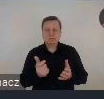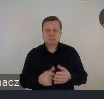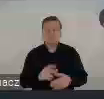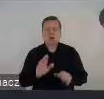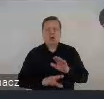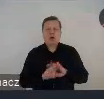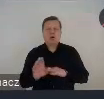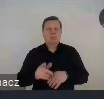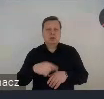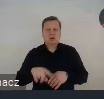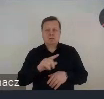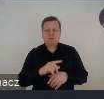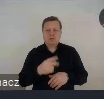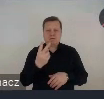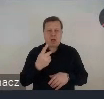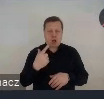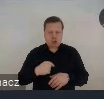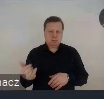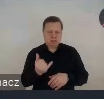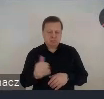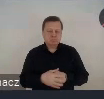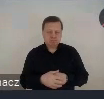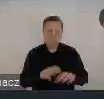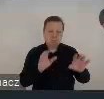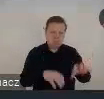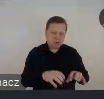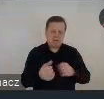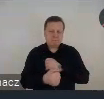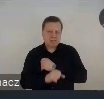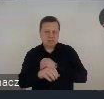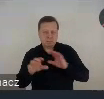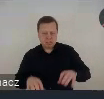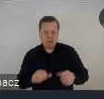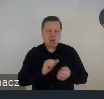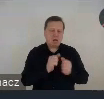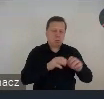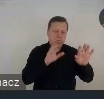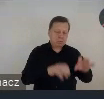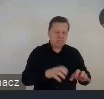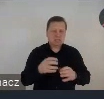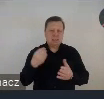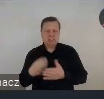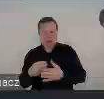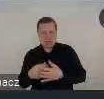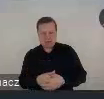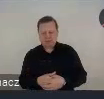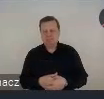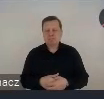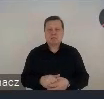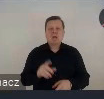reprezentowane łącznie przez dwie osoby, czyli na przykład prezesa i wiceprezesa, prezesa i skarbnika. Zdarza się,